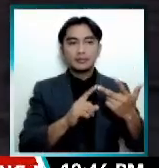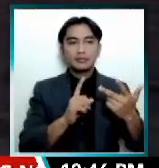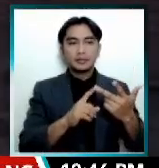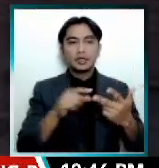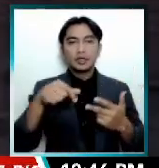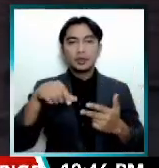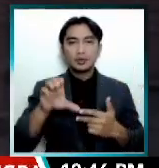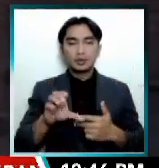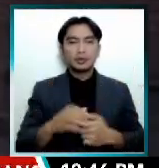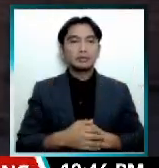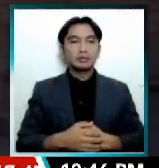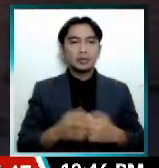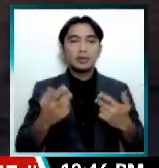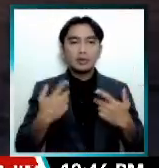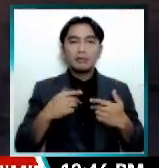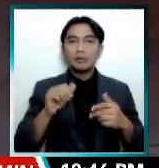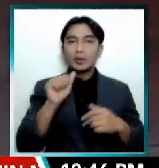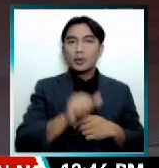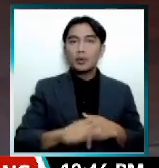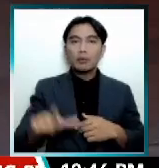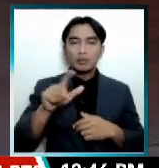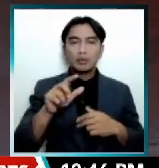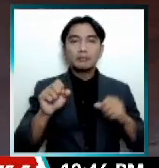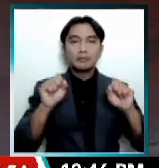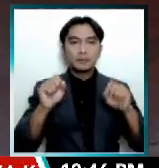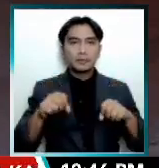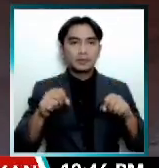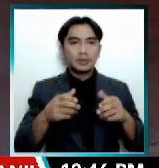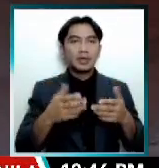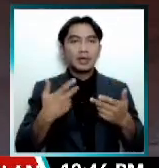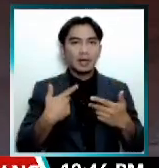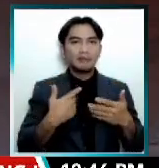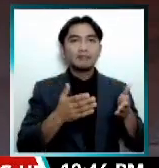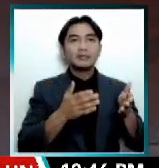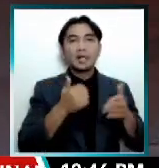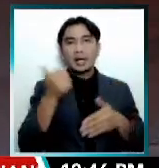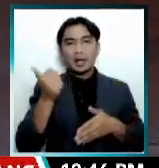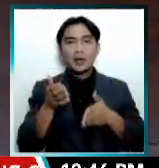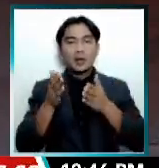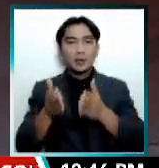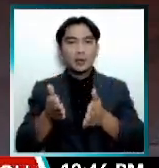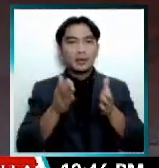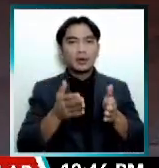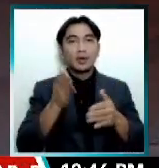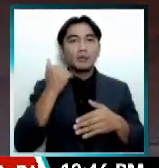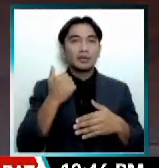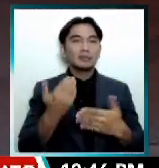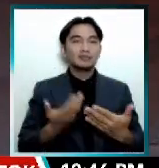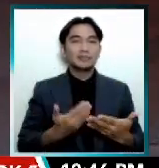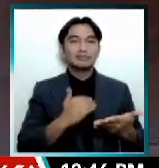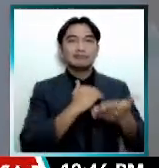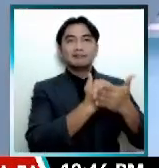Lahat po ay inaabisuhang dumaan sa mga alternatibong ruta para iwas abala.